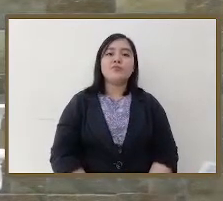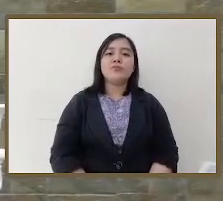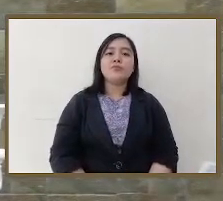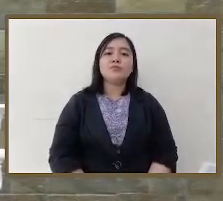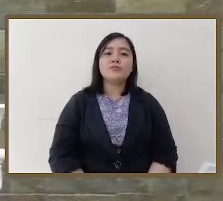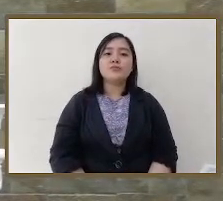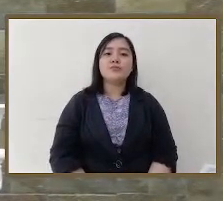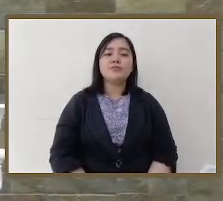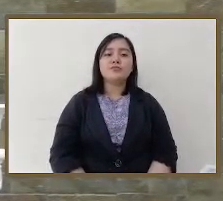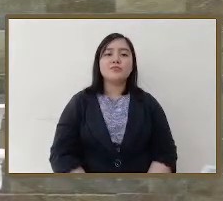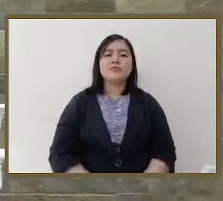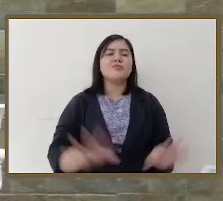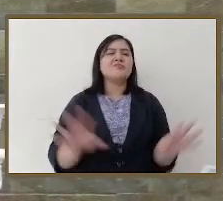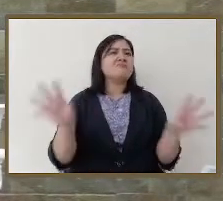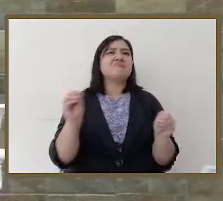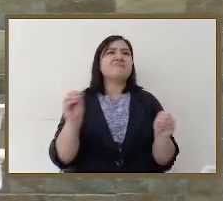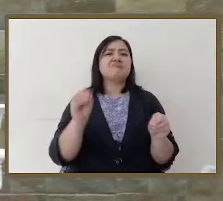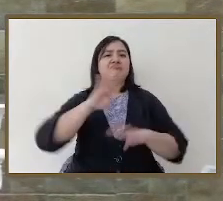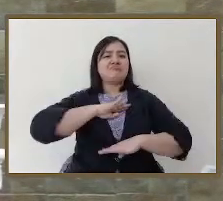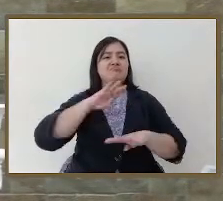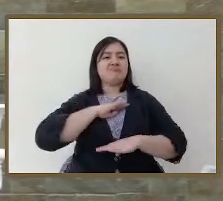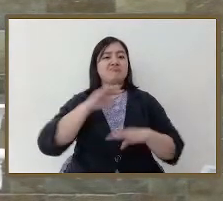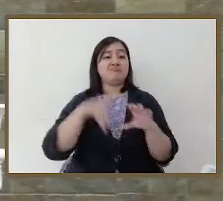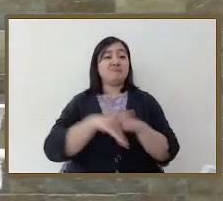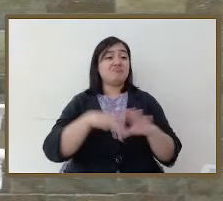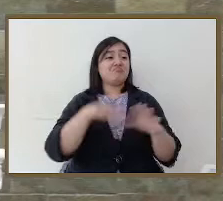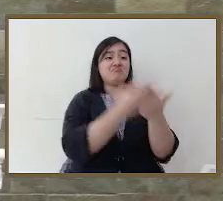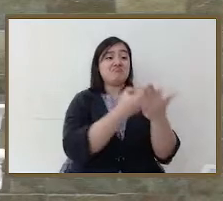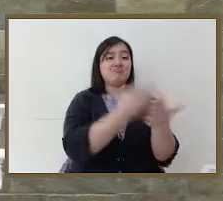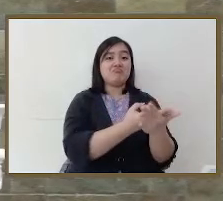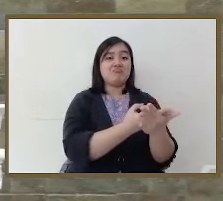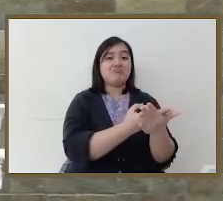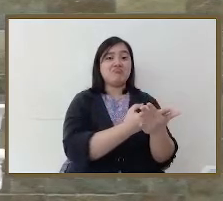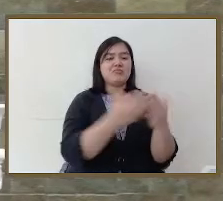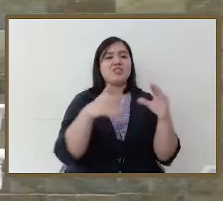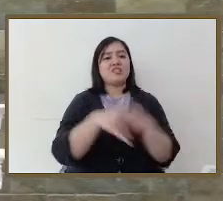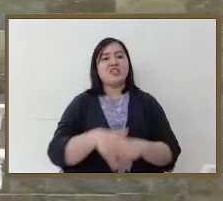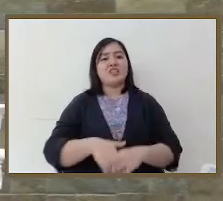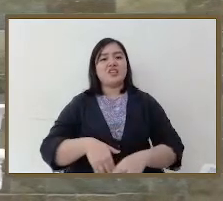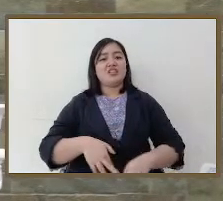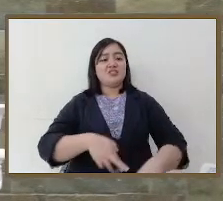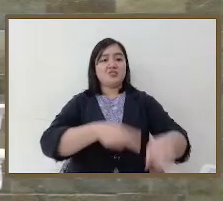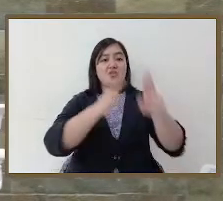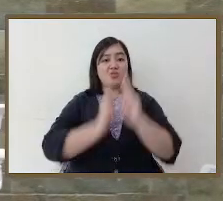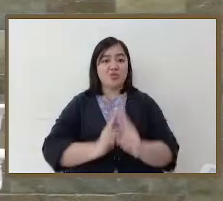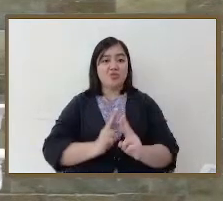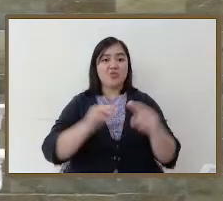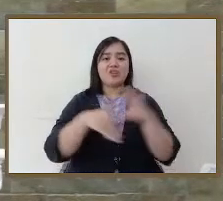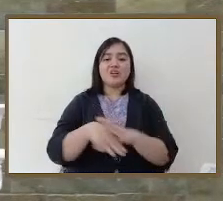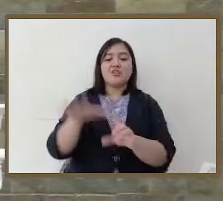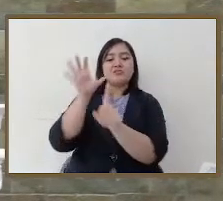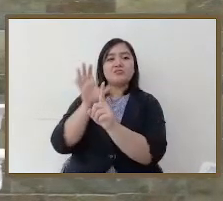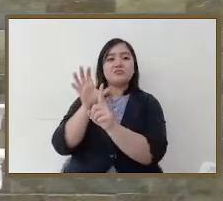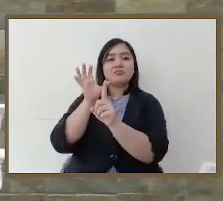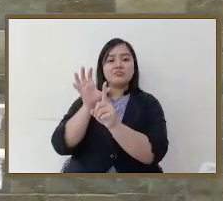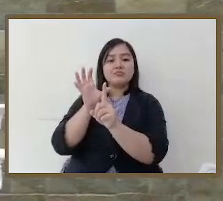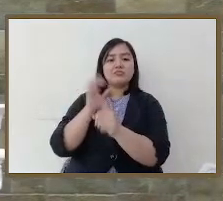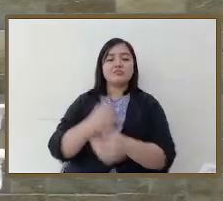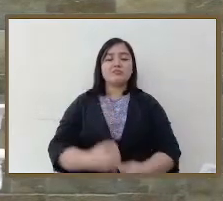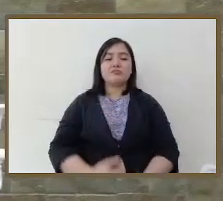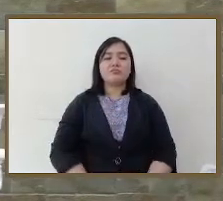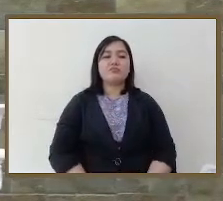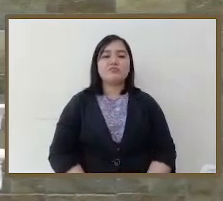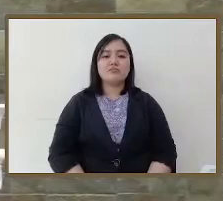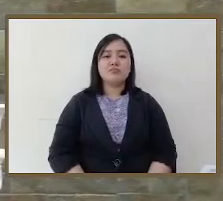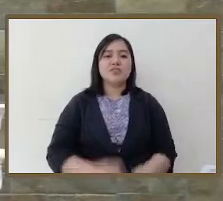There is no contentment in money, in the presence, in honor, in fame. Sa lahat ng mga nandito sa ibabaw ng lupang ito